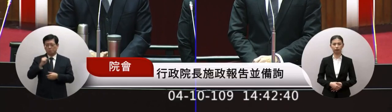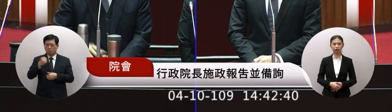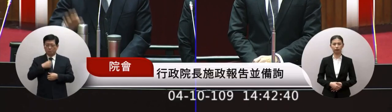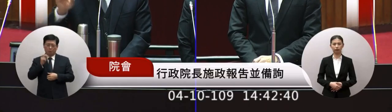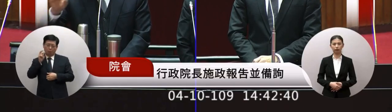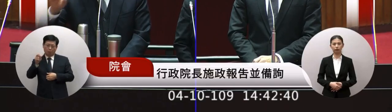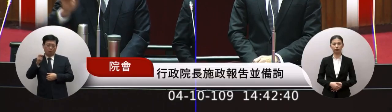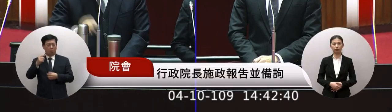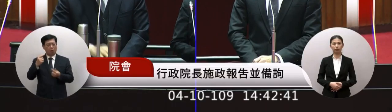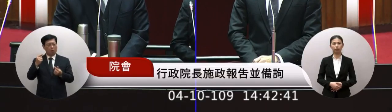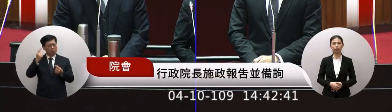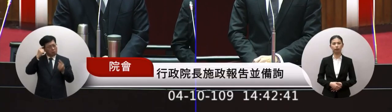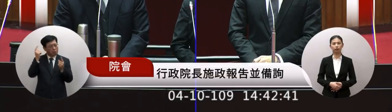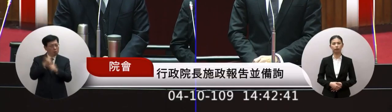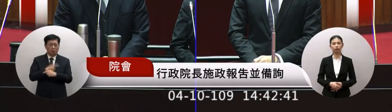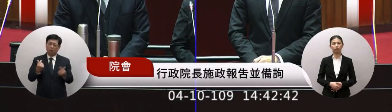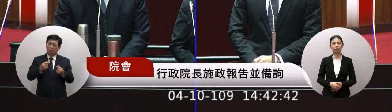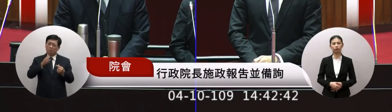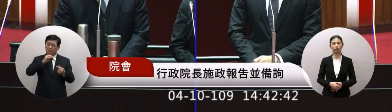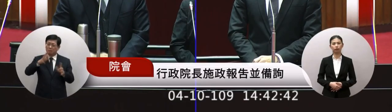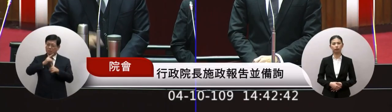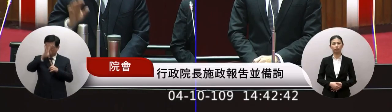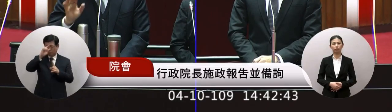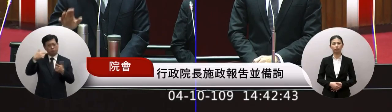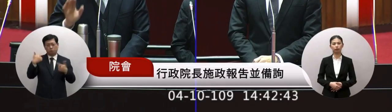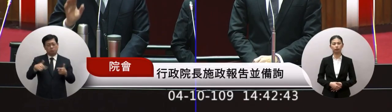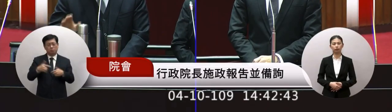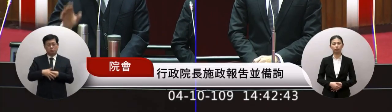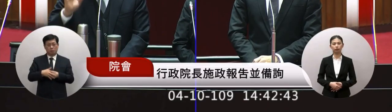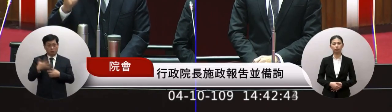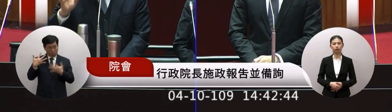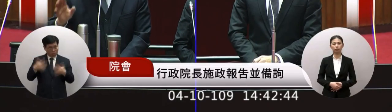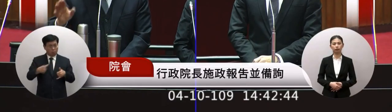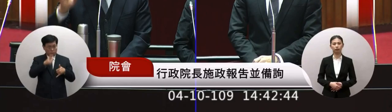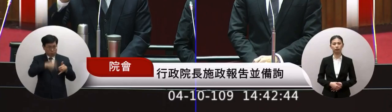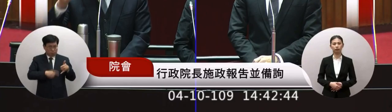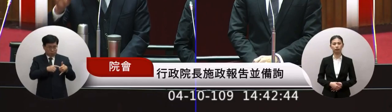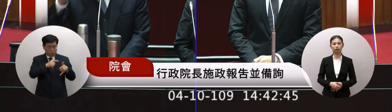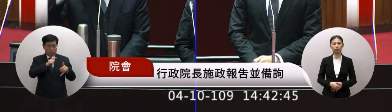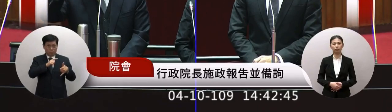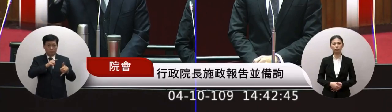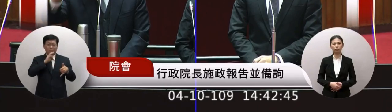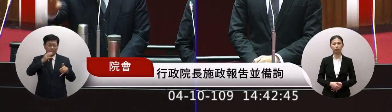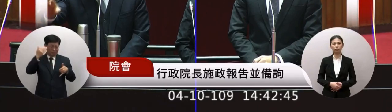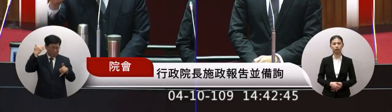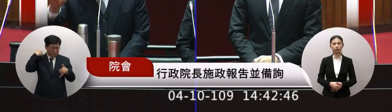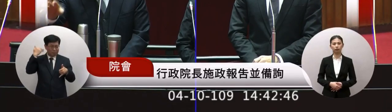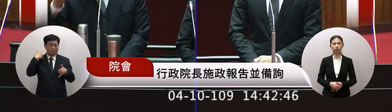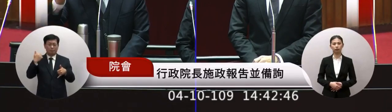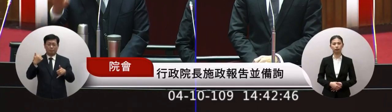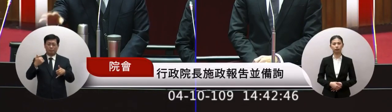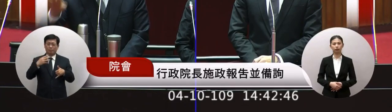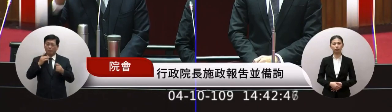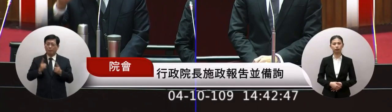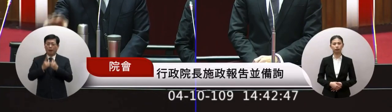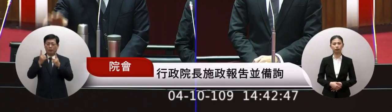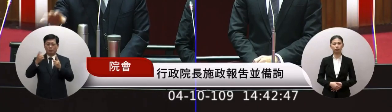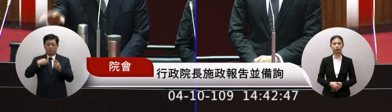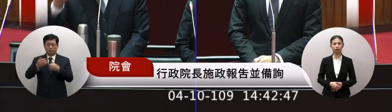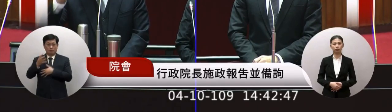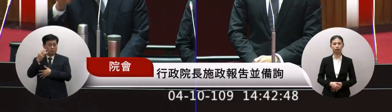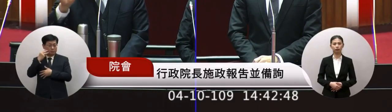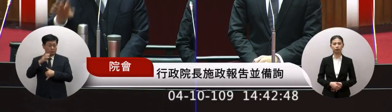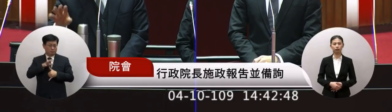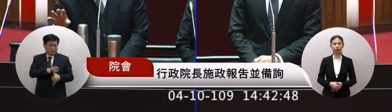作啊，伊是啥物精神病？有个人伊是伫迄个当年被迫